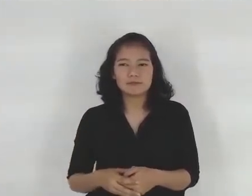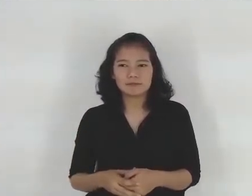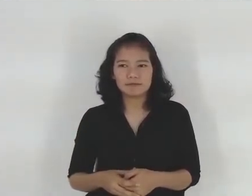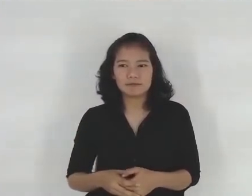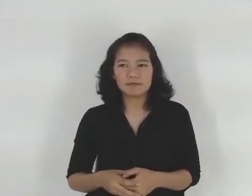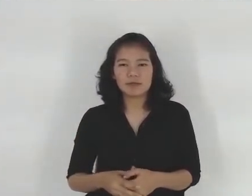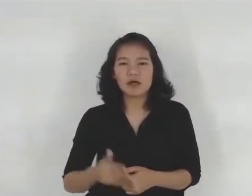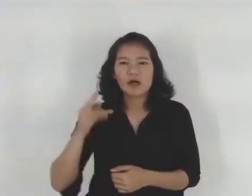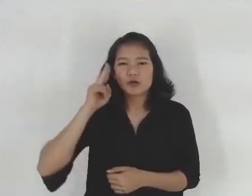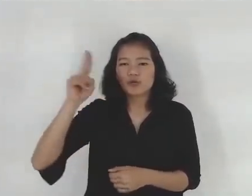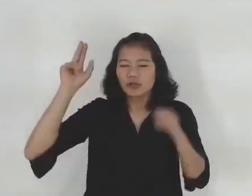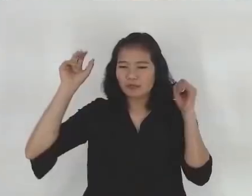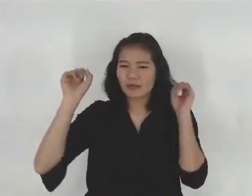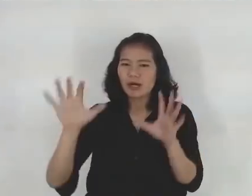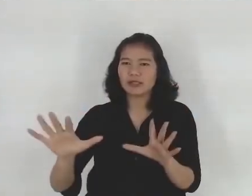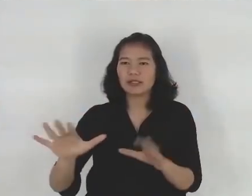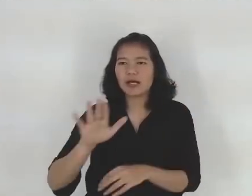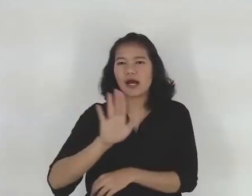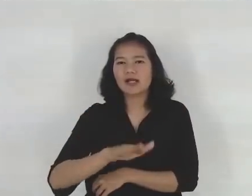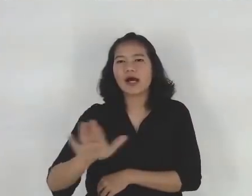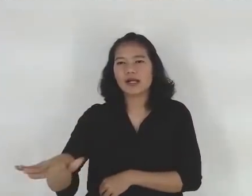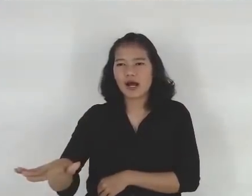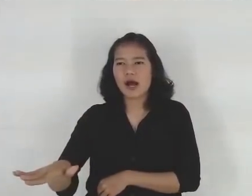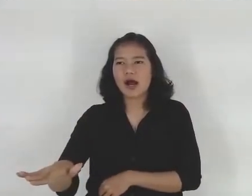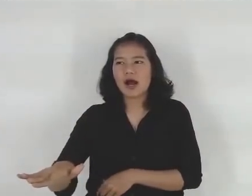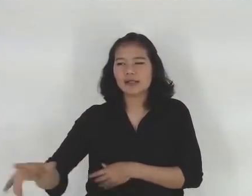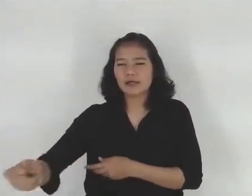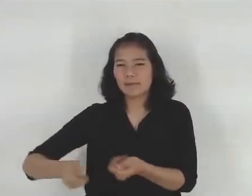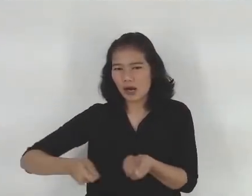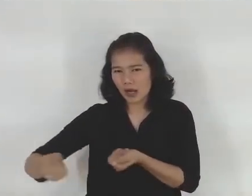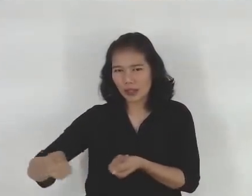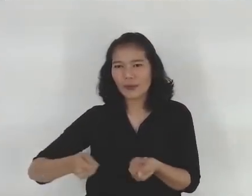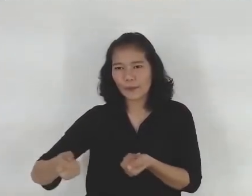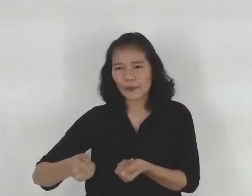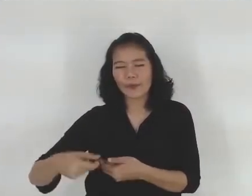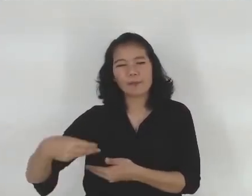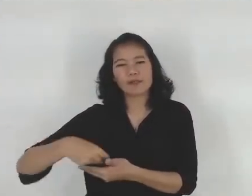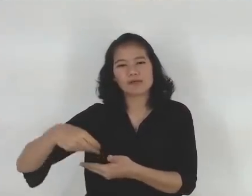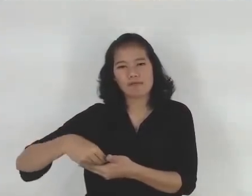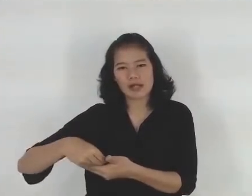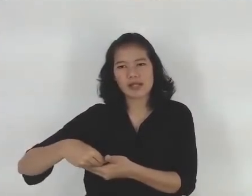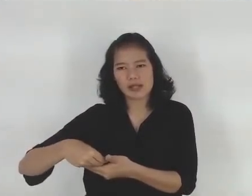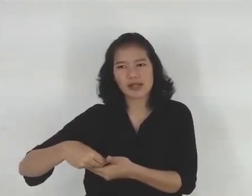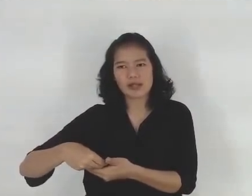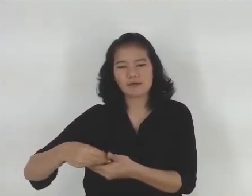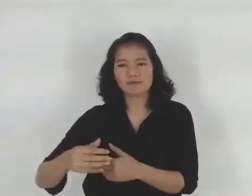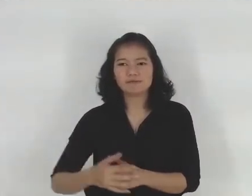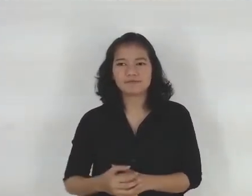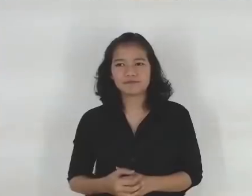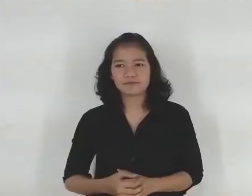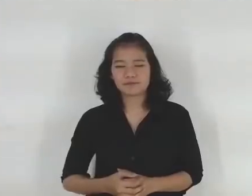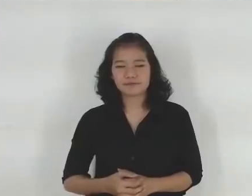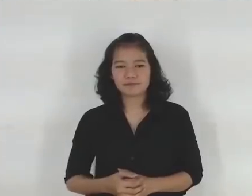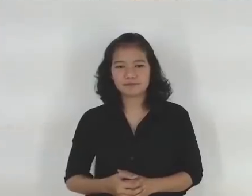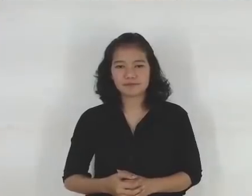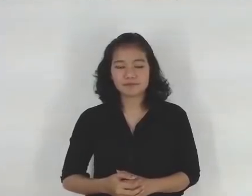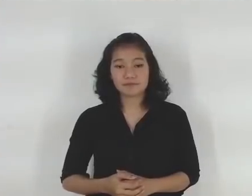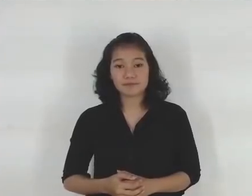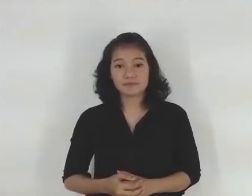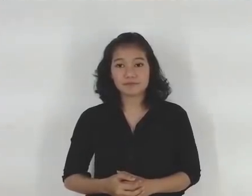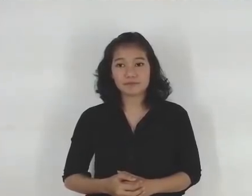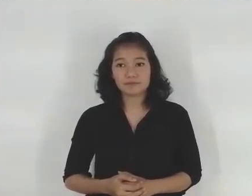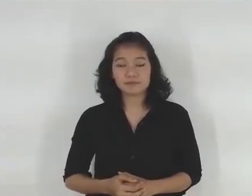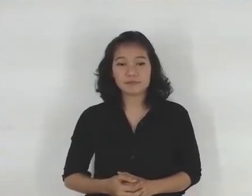engkau berkati anak-anakmu yang kalian pergunakan persembahan ini Tuhan untuk berbagi namamu dan